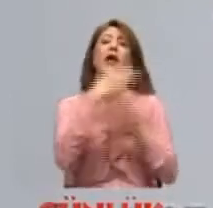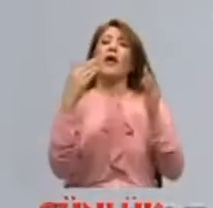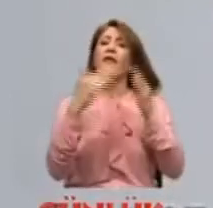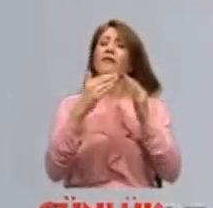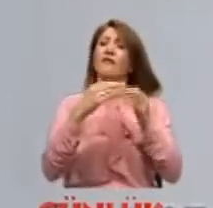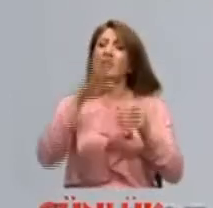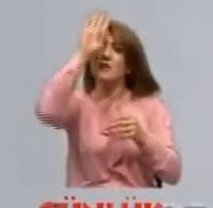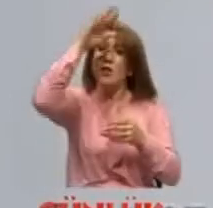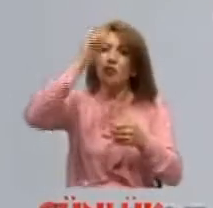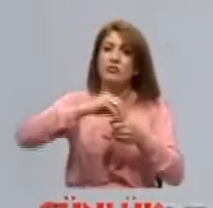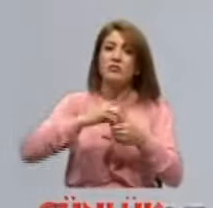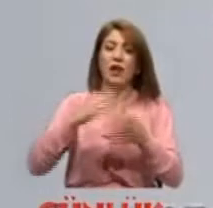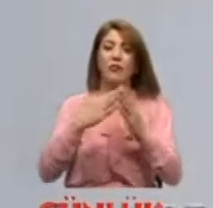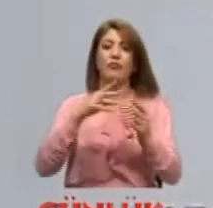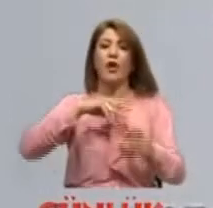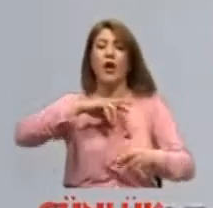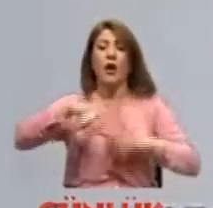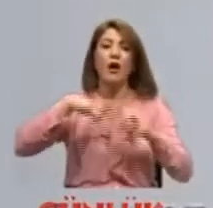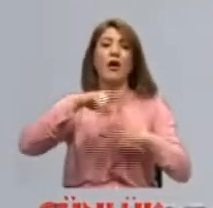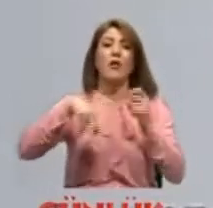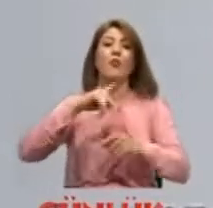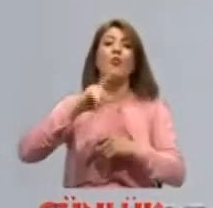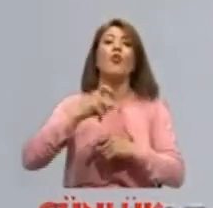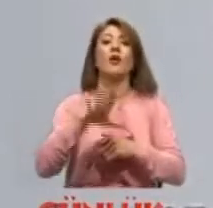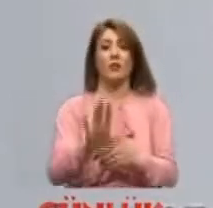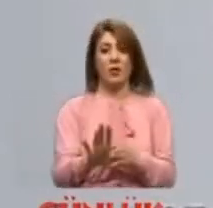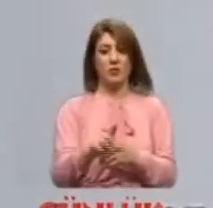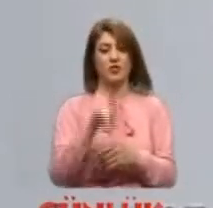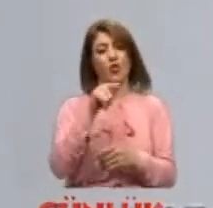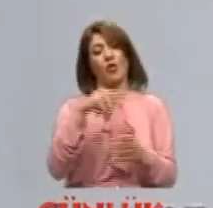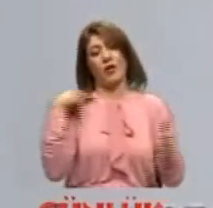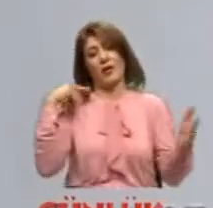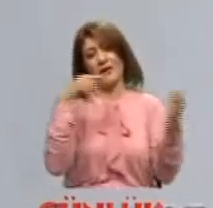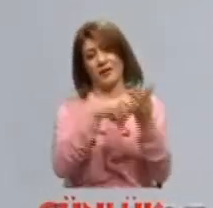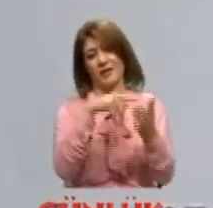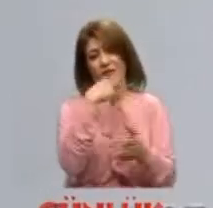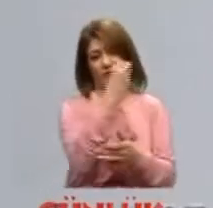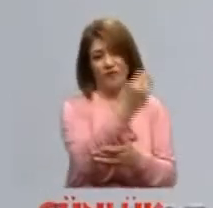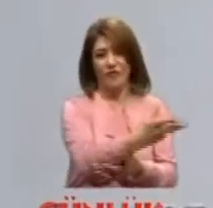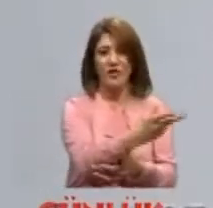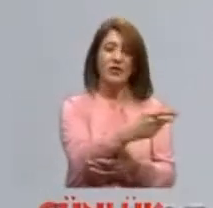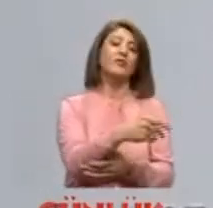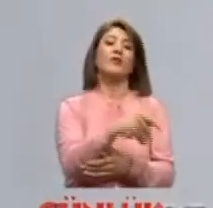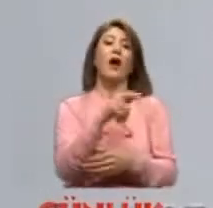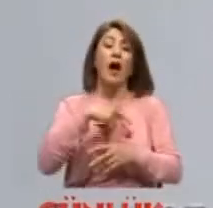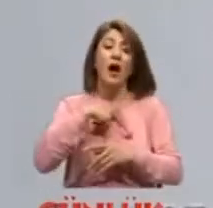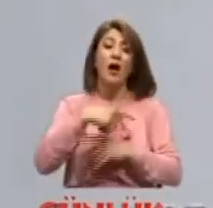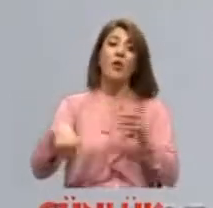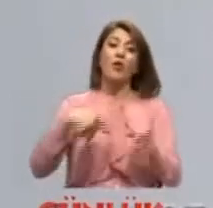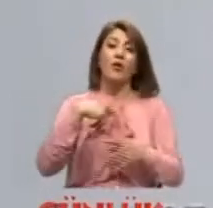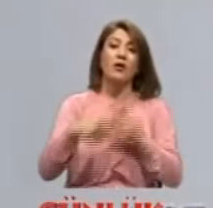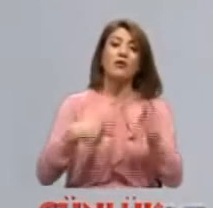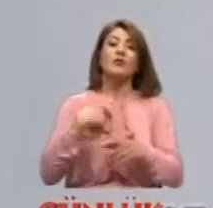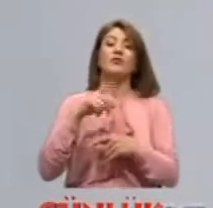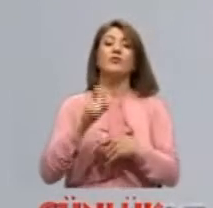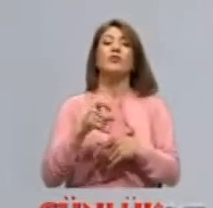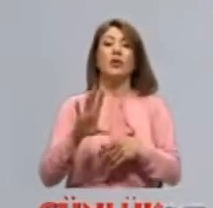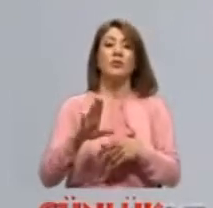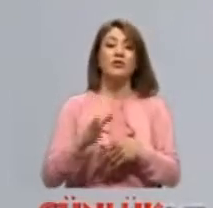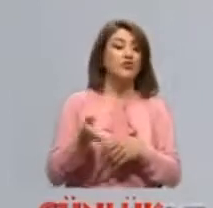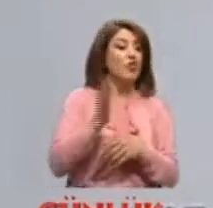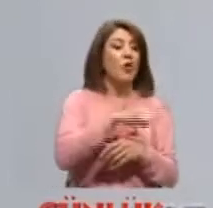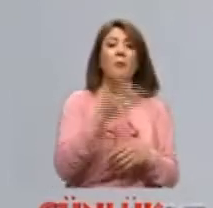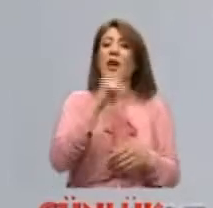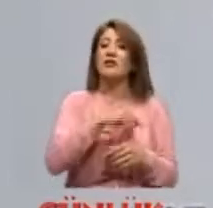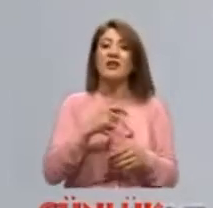Kızılderili görmuş. Hadi yani canım. Sokak gerçekten. Gösteri veren. O zaman çok nokta hedef. Ona veriyor evi yani. O kişiye evet. veriyor sadece. Arıyor bulamıyor. Daha Kızılderili müşterisi de olmamış